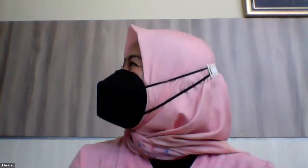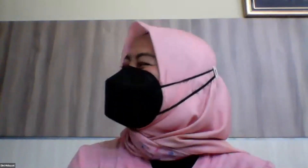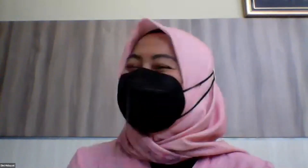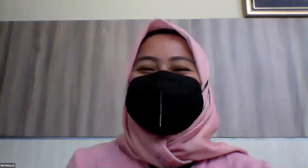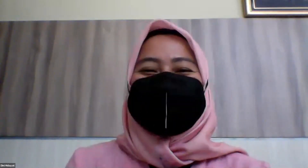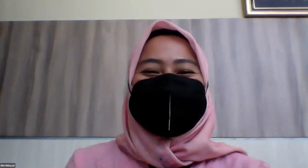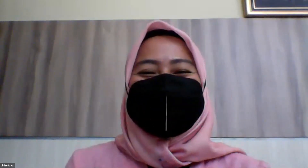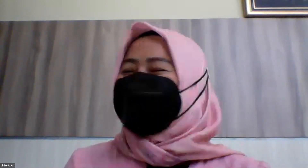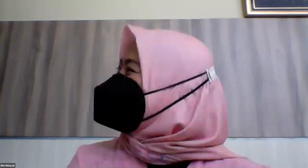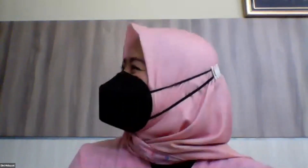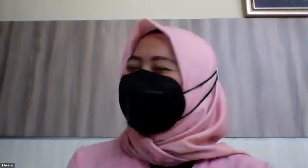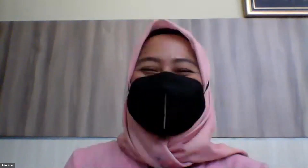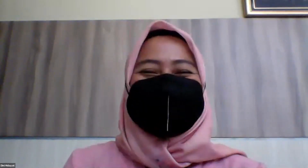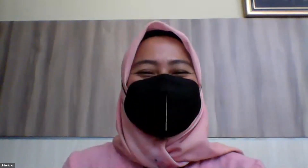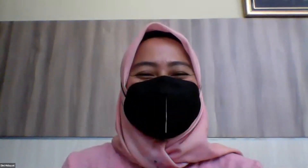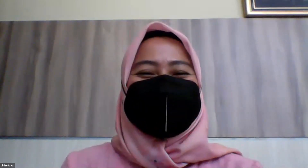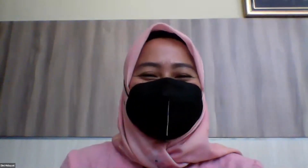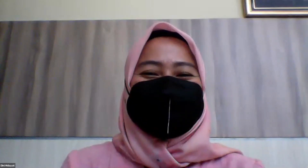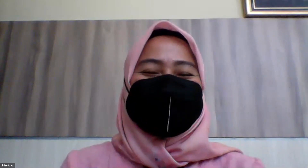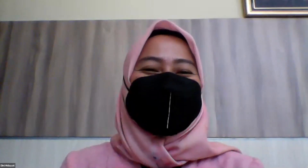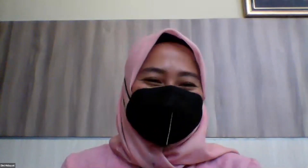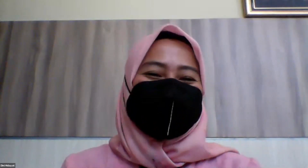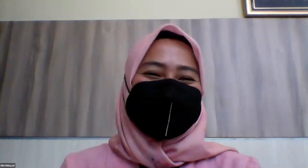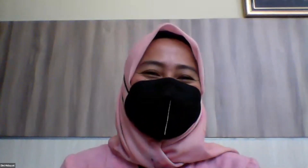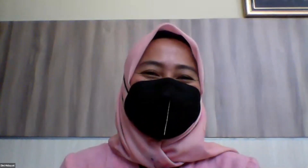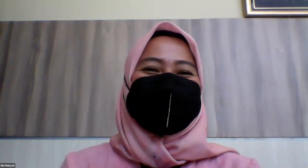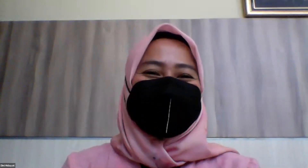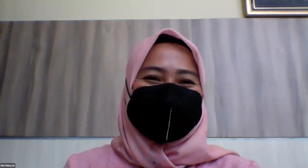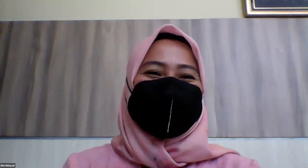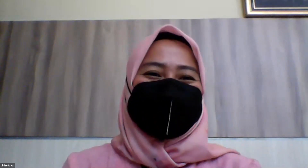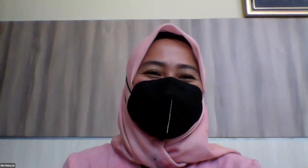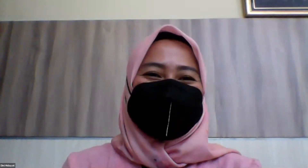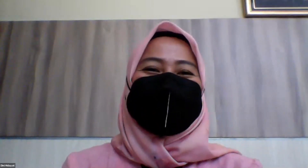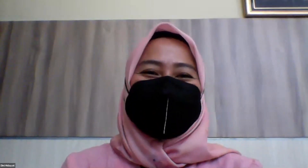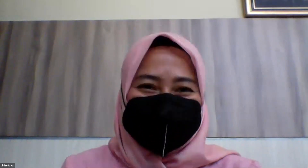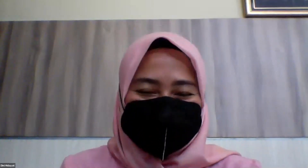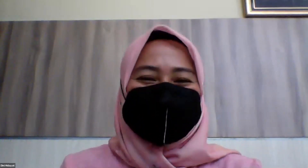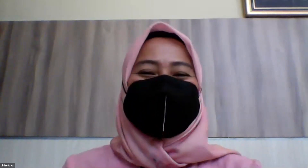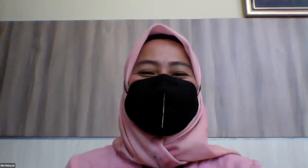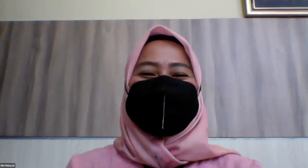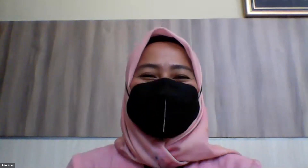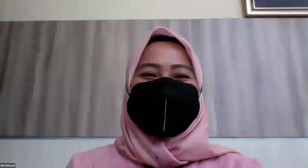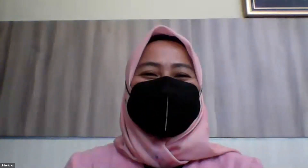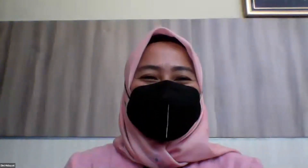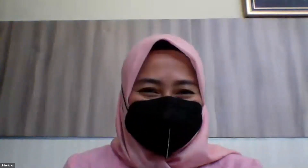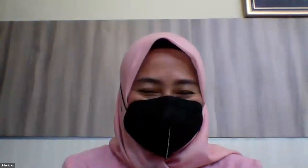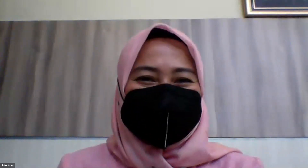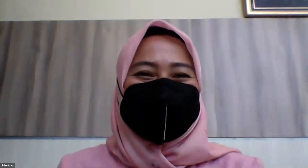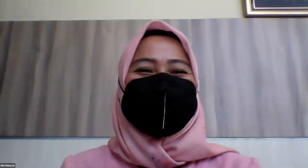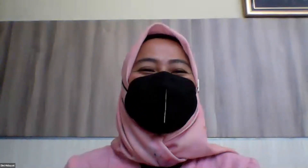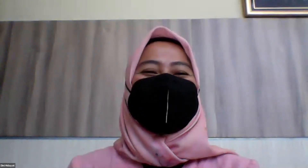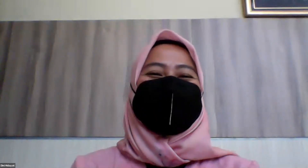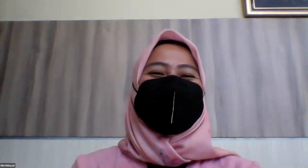yang hari ini sudah sangat mau berkenan meluangkan waktu loh di tengah waktu sibuk